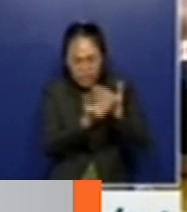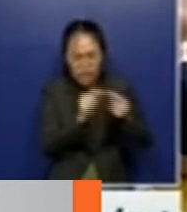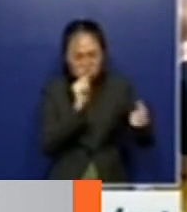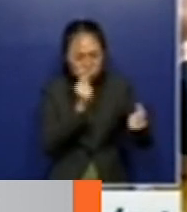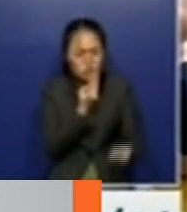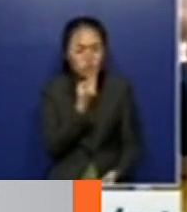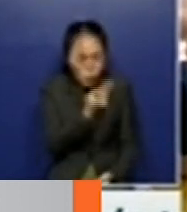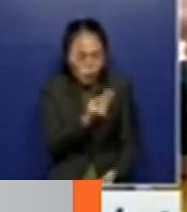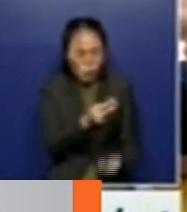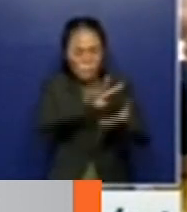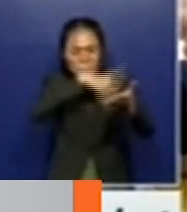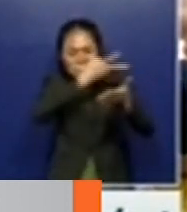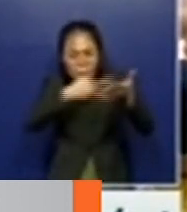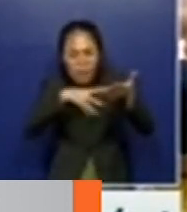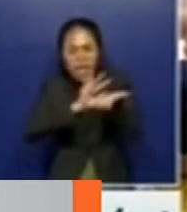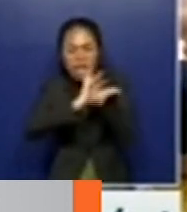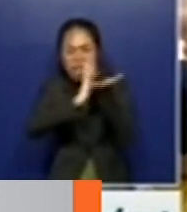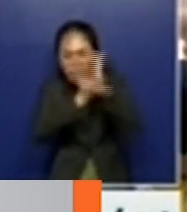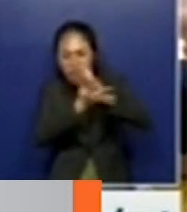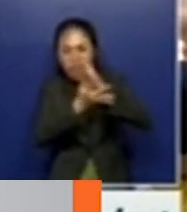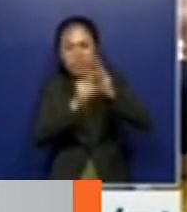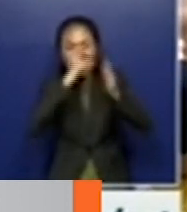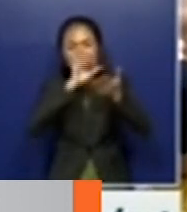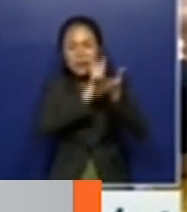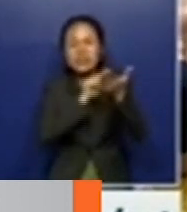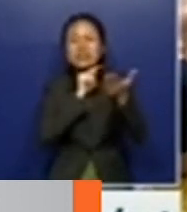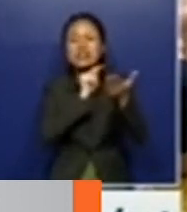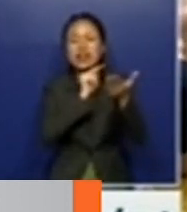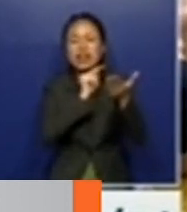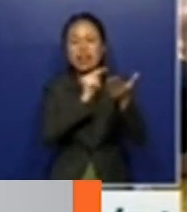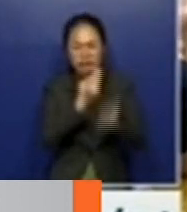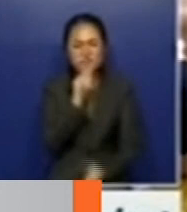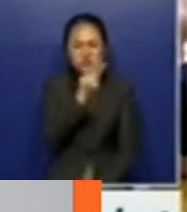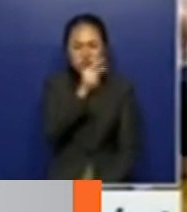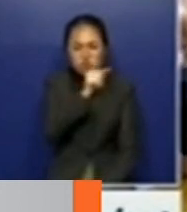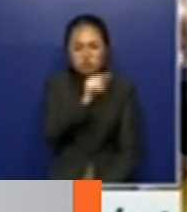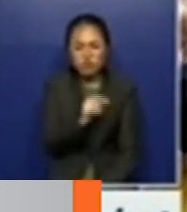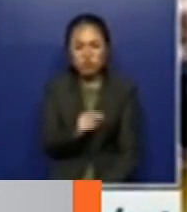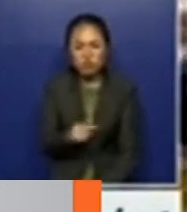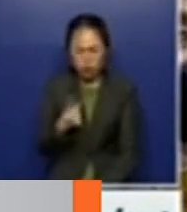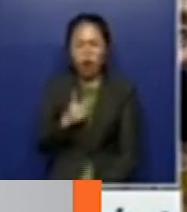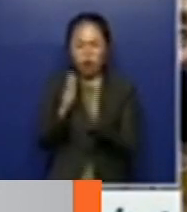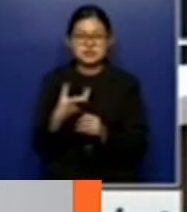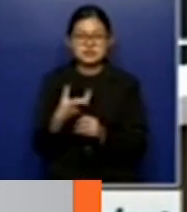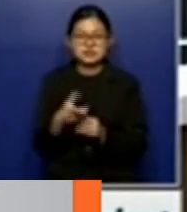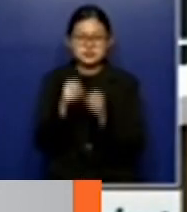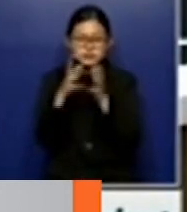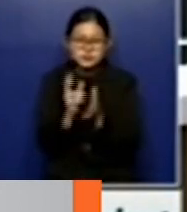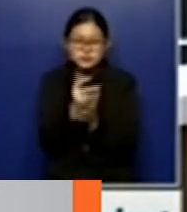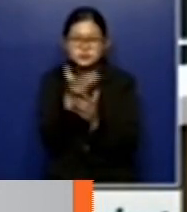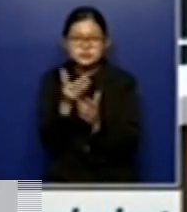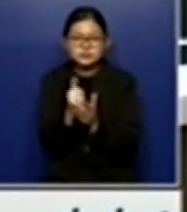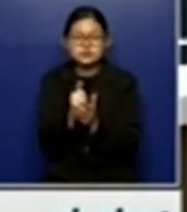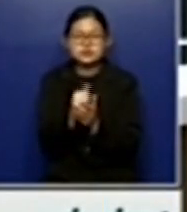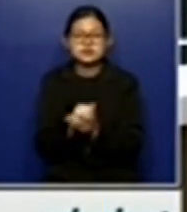ปประเทศแล้วก็ยุทธศาสตร์ของประเทศท่านประธานครับขอผู้รับรองไว้เป็นเบื้องต้นก่อนครับ ซึ่งเ